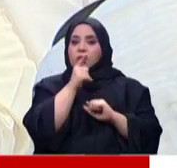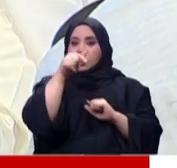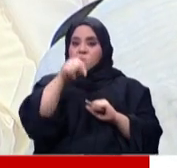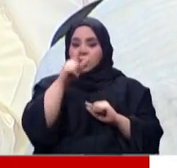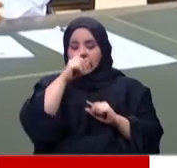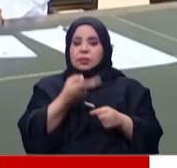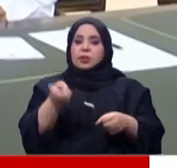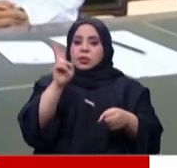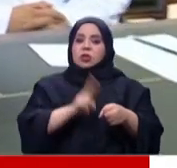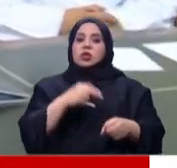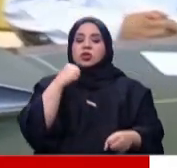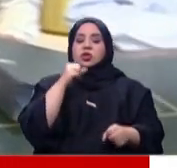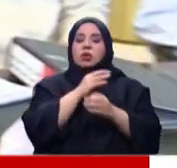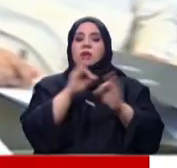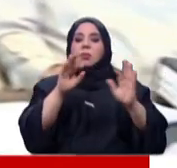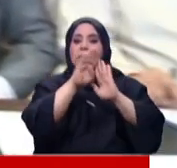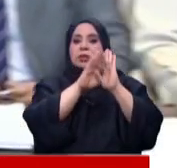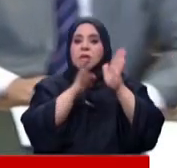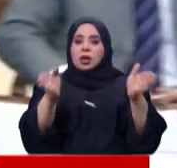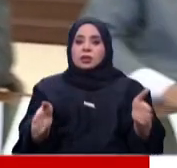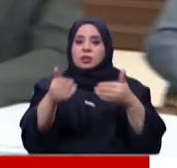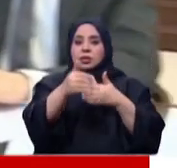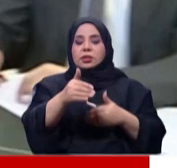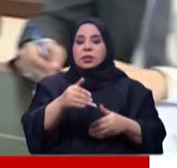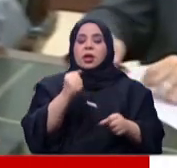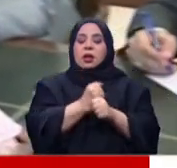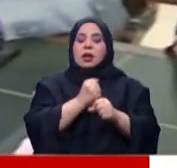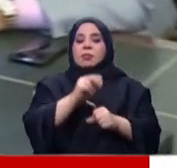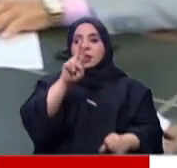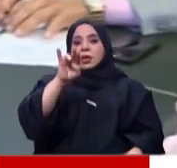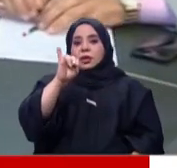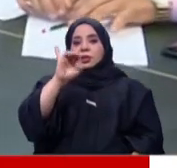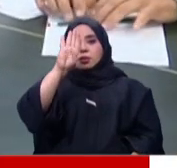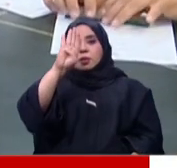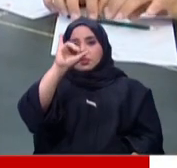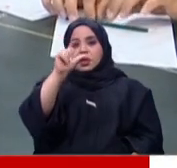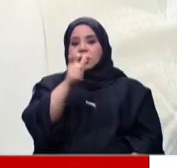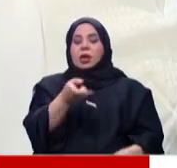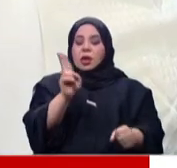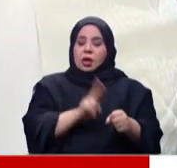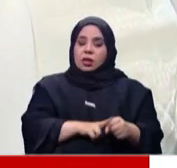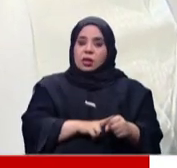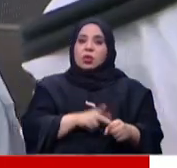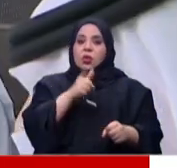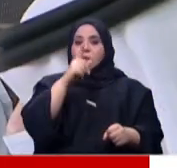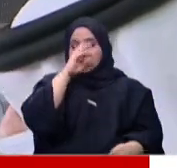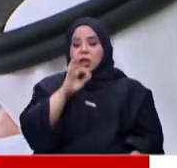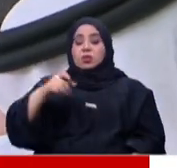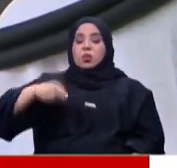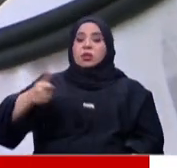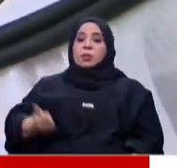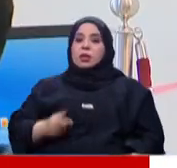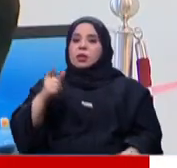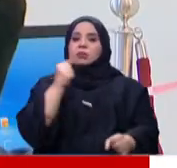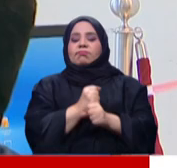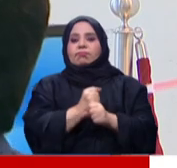استئناف كافة برامج صندوق العمل تمكين والتركيز على دعم توظيف البحرينيين، في حين تشمل